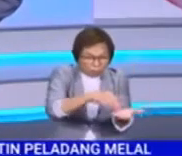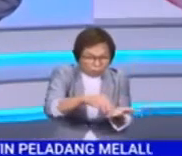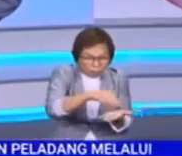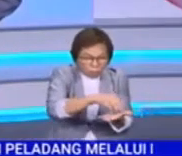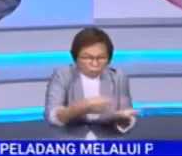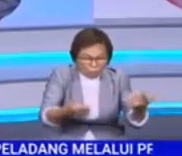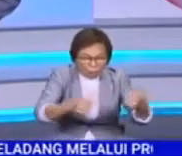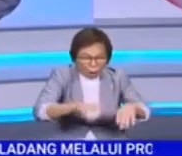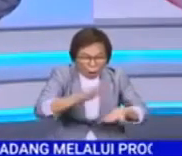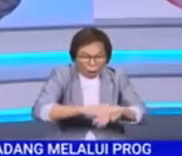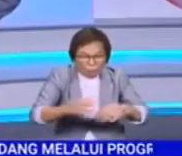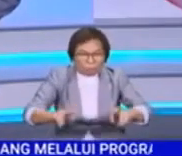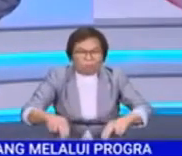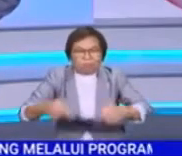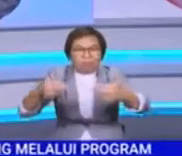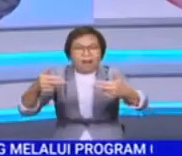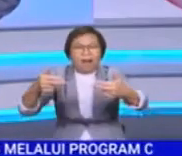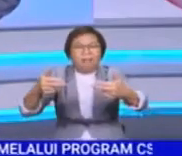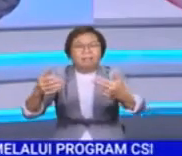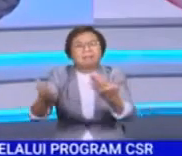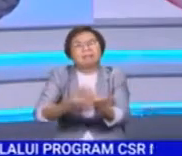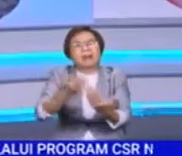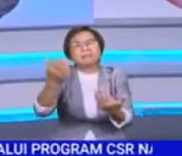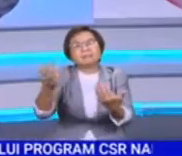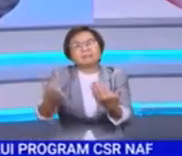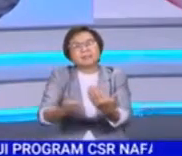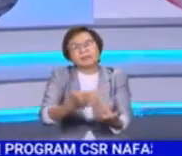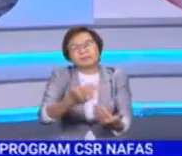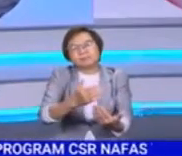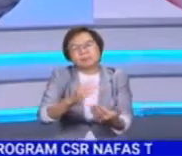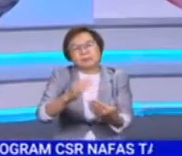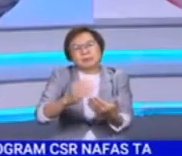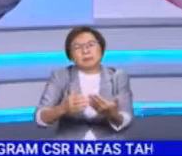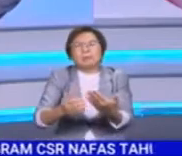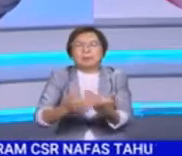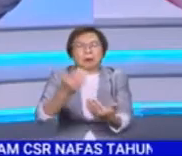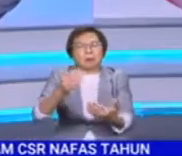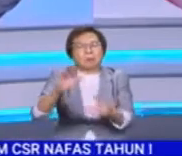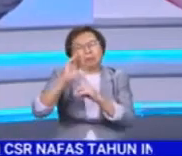berlangsung secara dalam talian memudahkan budaya yang tidak sihat ini.